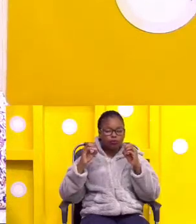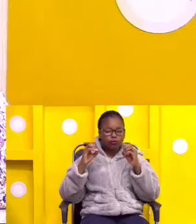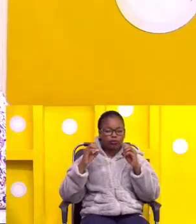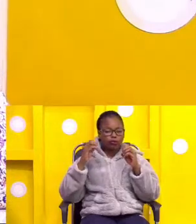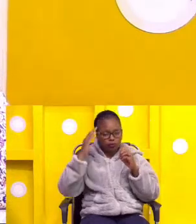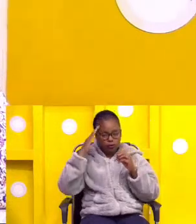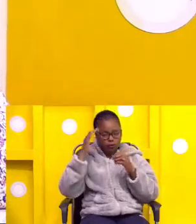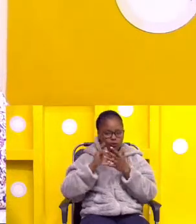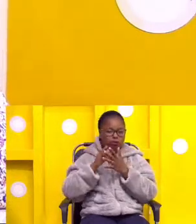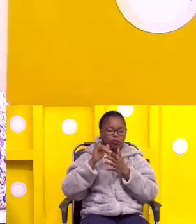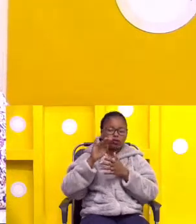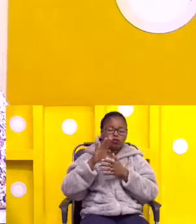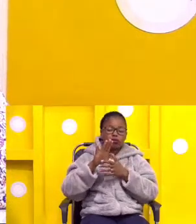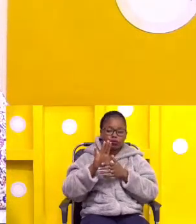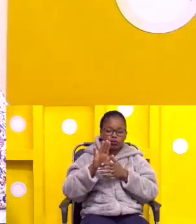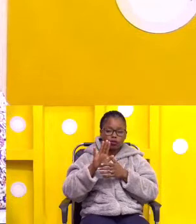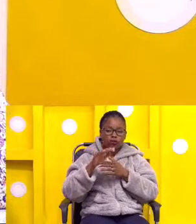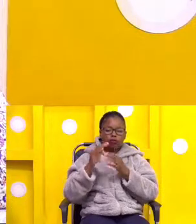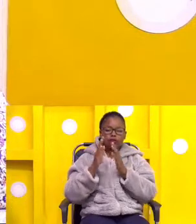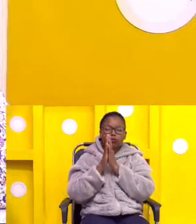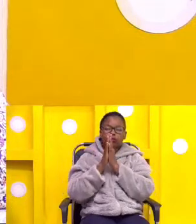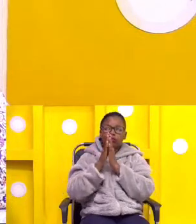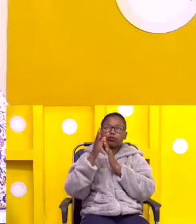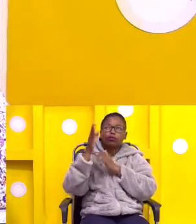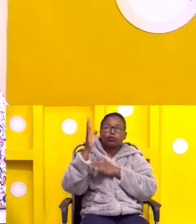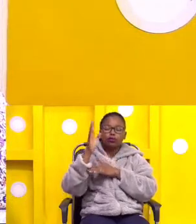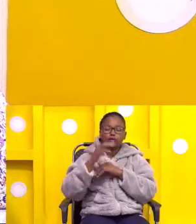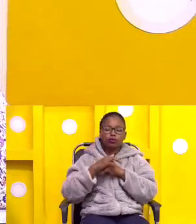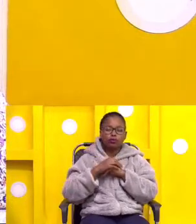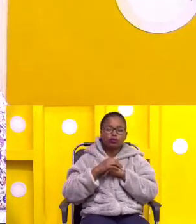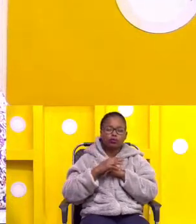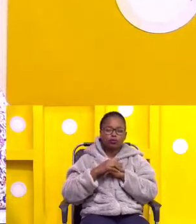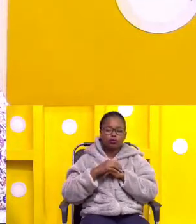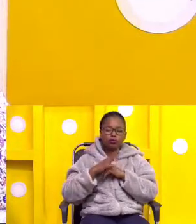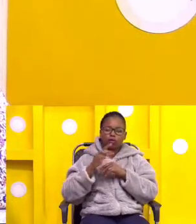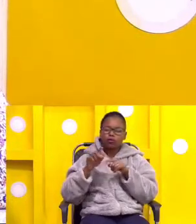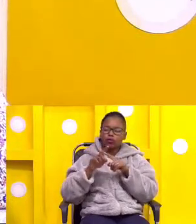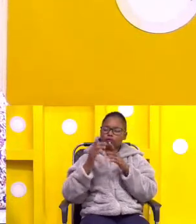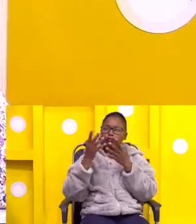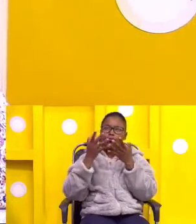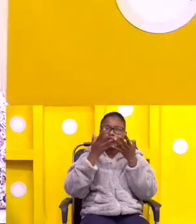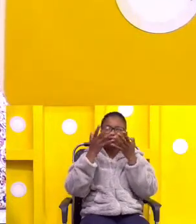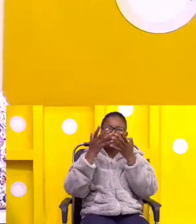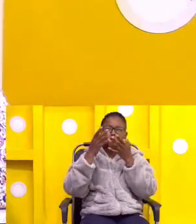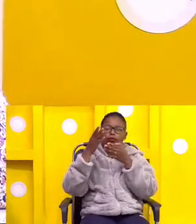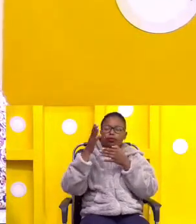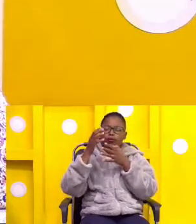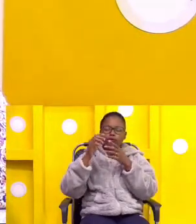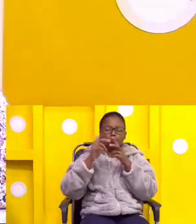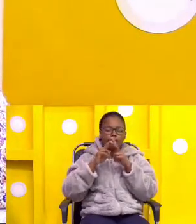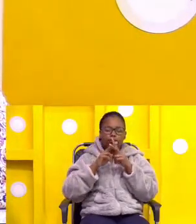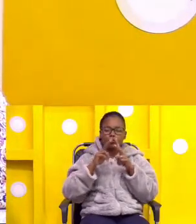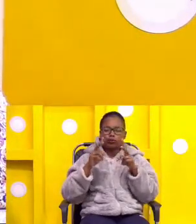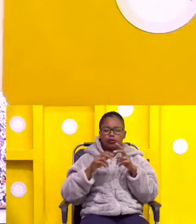yaku ugosithie gai. Menyanige yaku oteithie gai ulea wigulu mono.